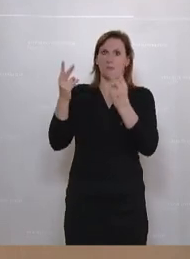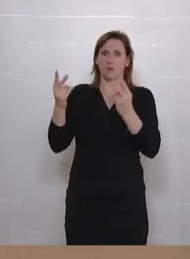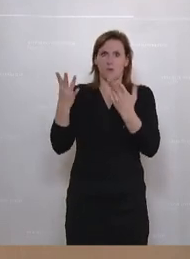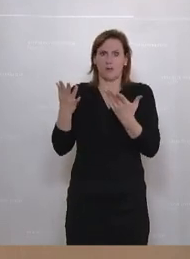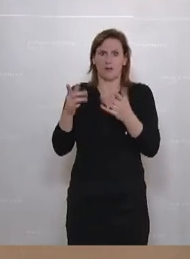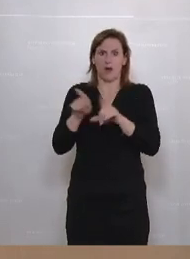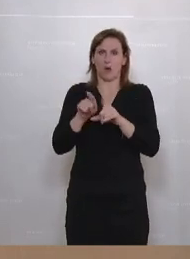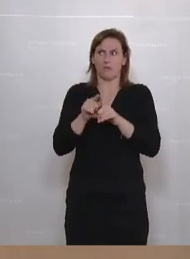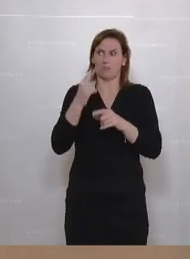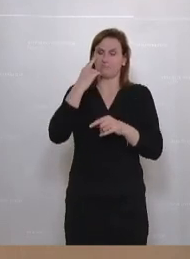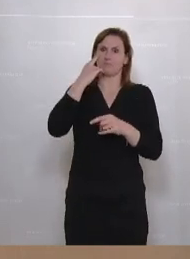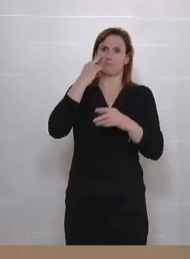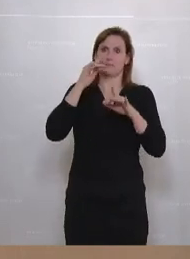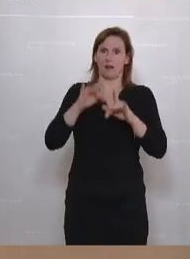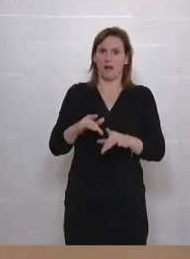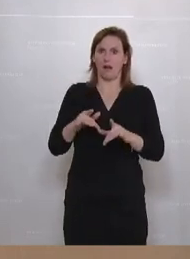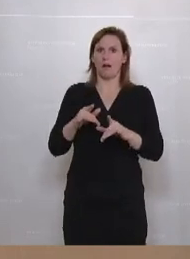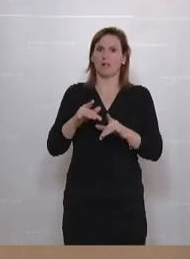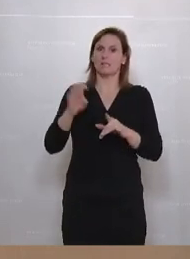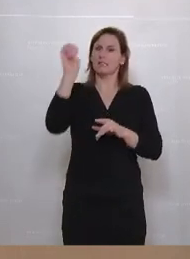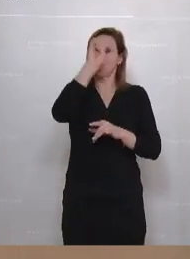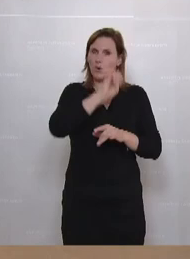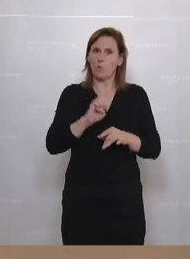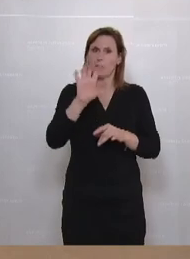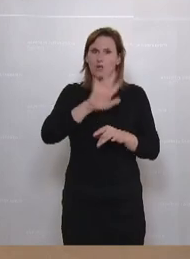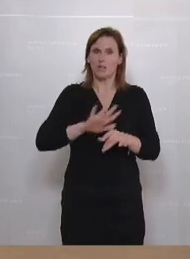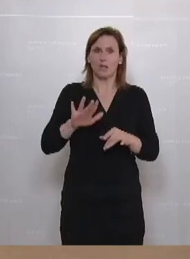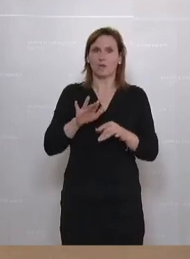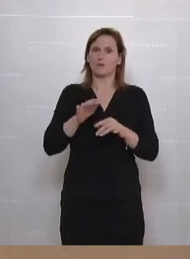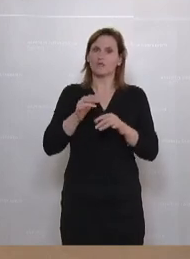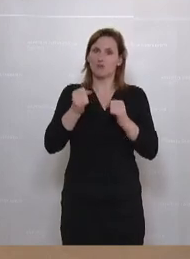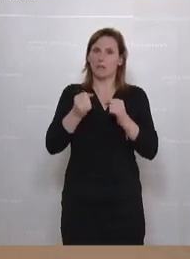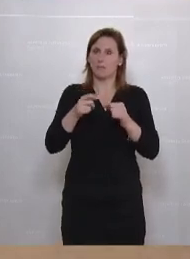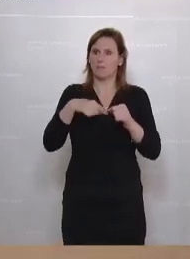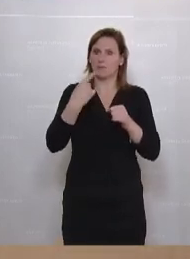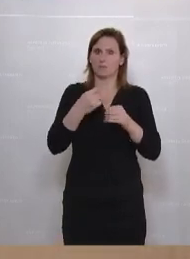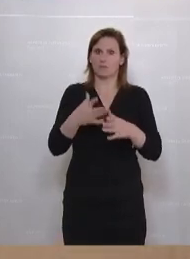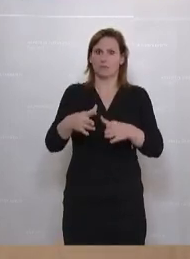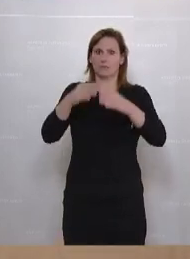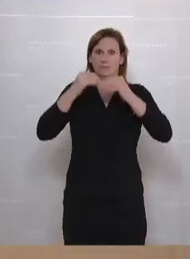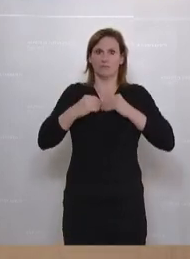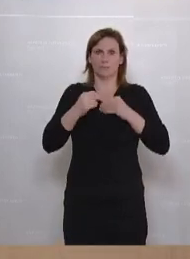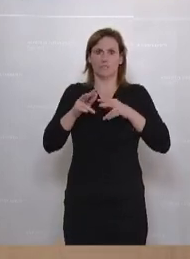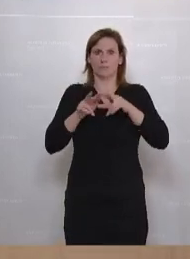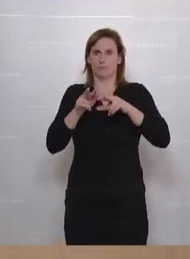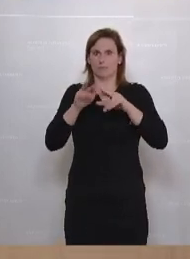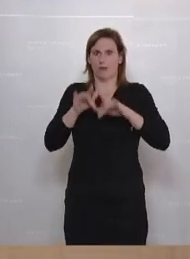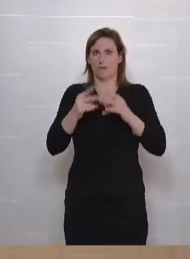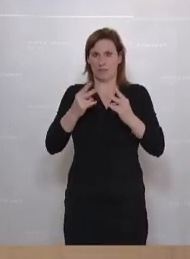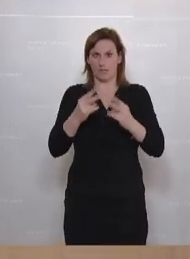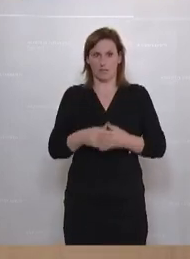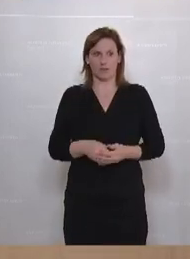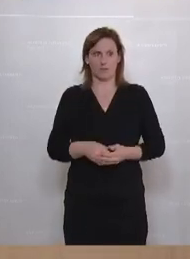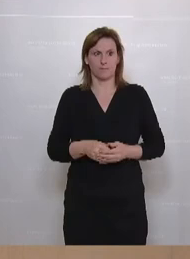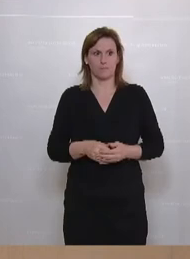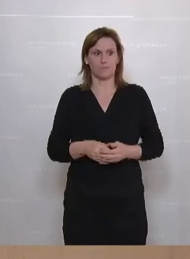europäische Region und da müssen wir immer am Steuer sitzen. Nächste Zusatzfrage stellt der Abgeordnete Brandstätter.